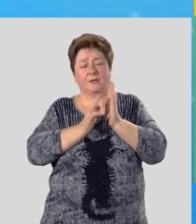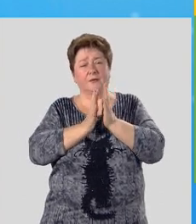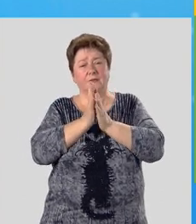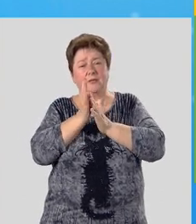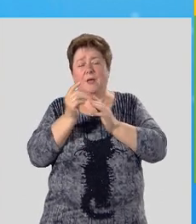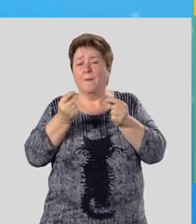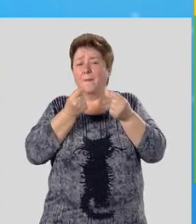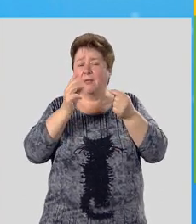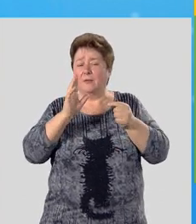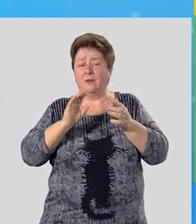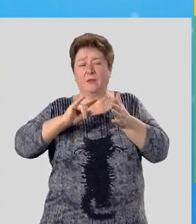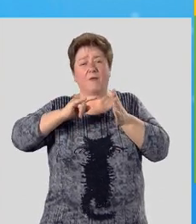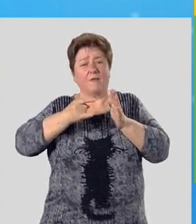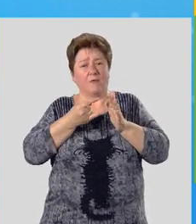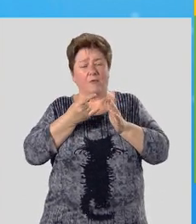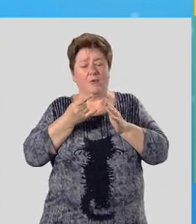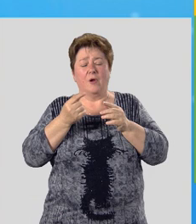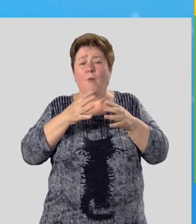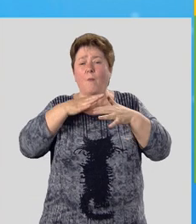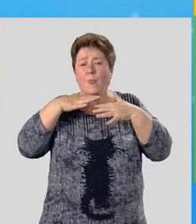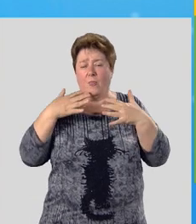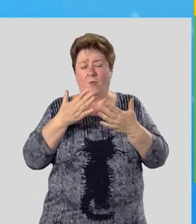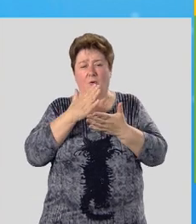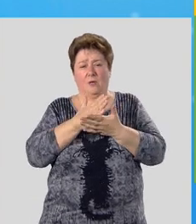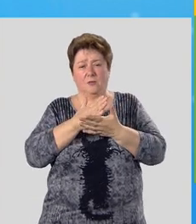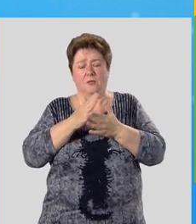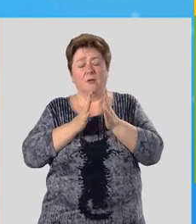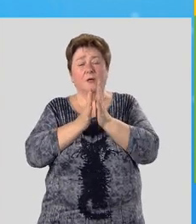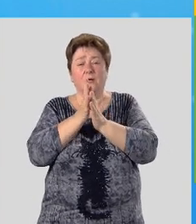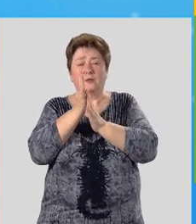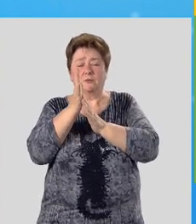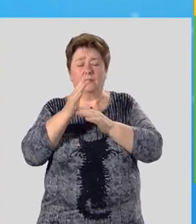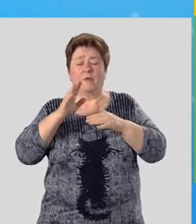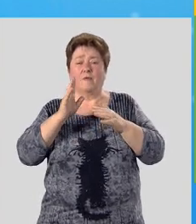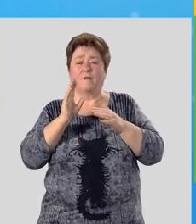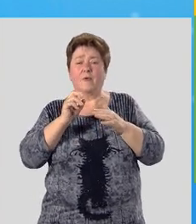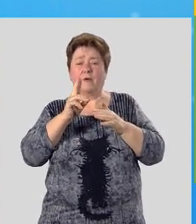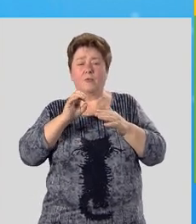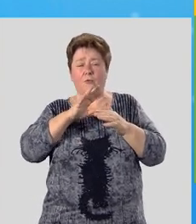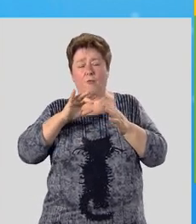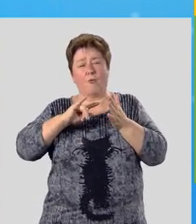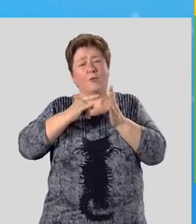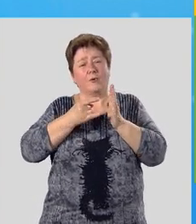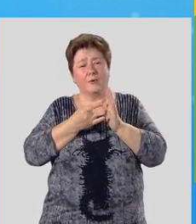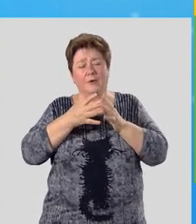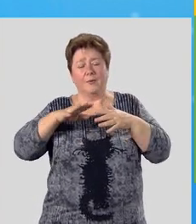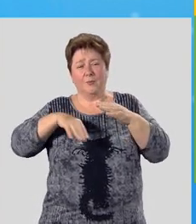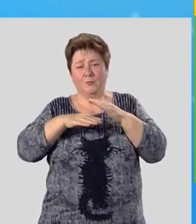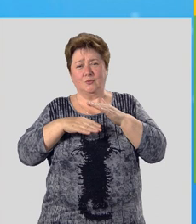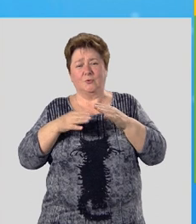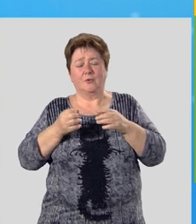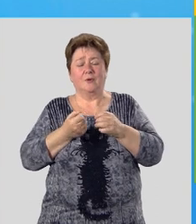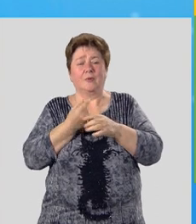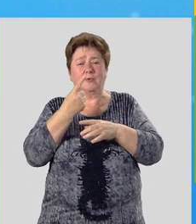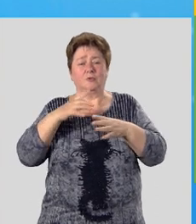вакуоли мелкие, и их много. По мере роста несколько вакуолей сливаются вместе и